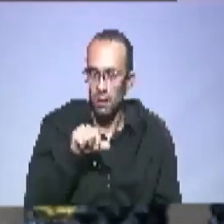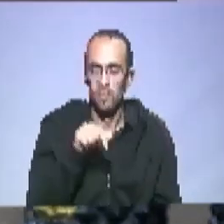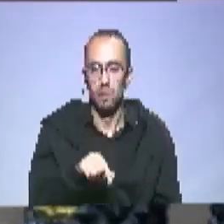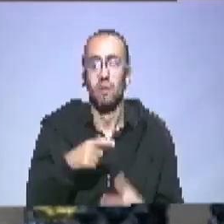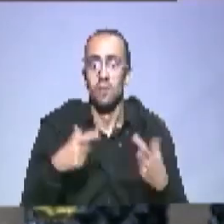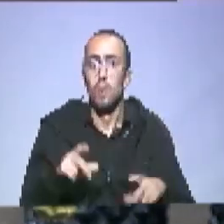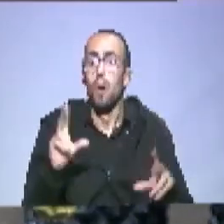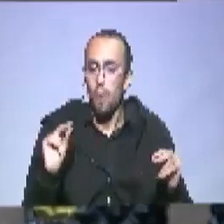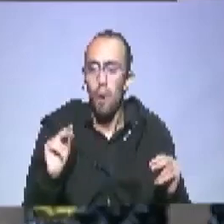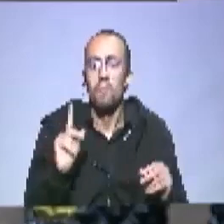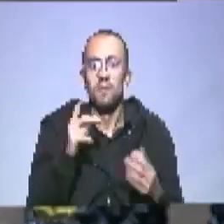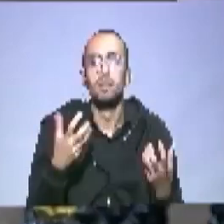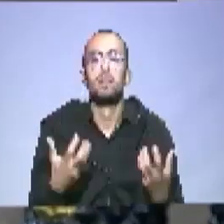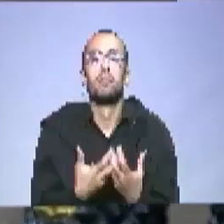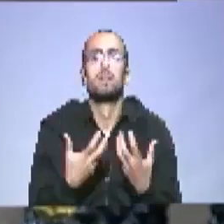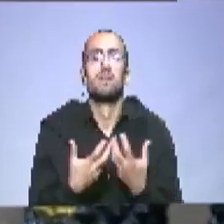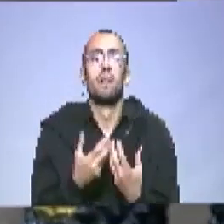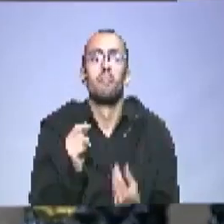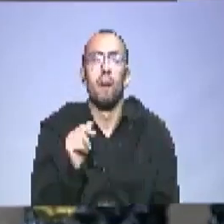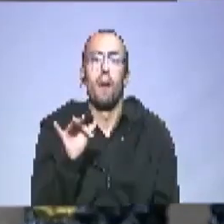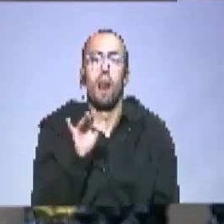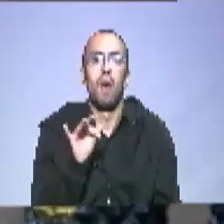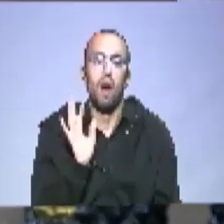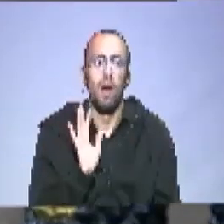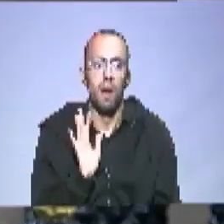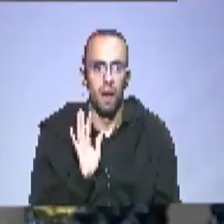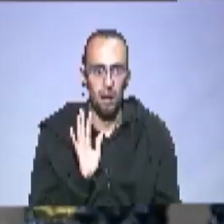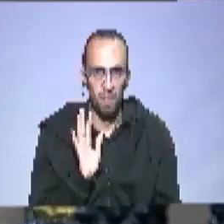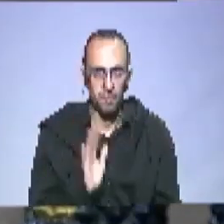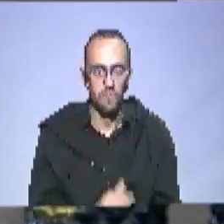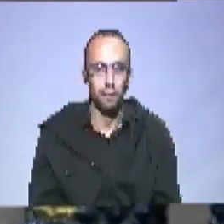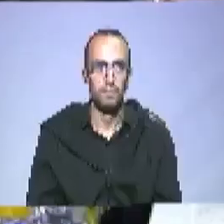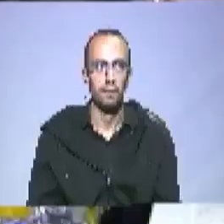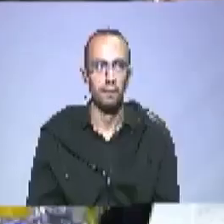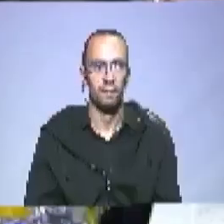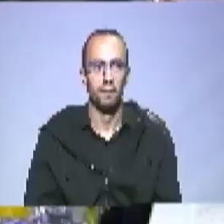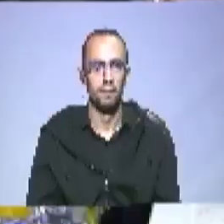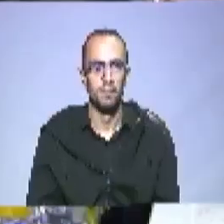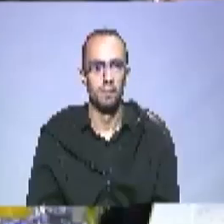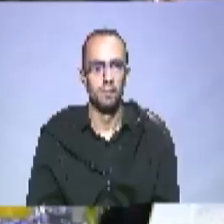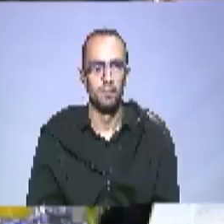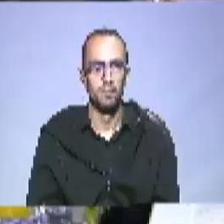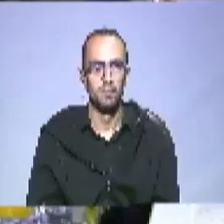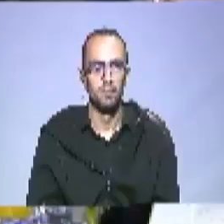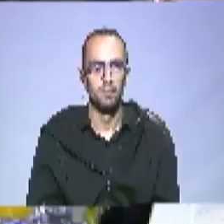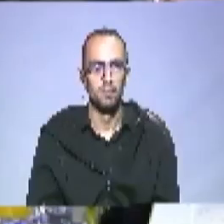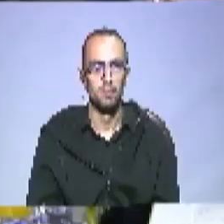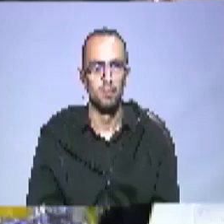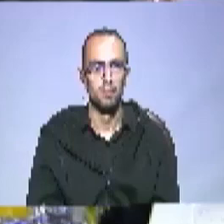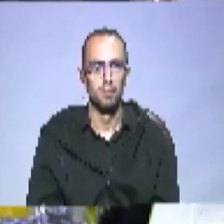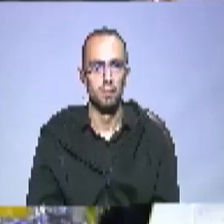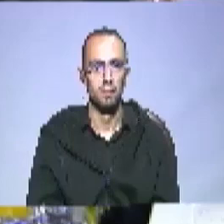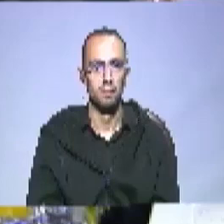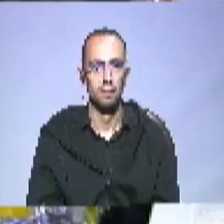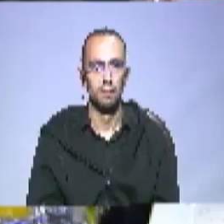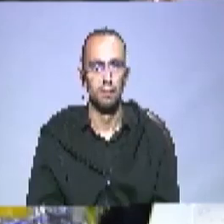فطيره بقى نفسها بالجلاش بس حادق. حلوه قوي يا شيف. تمام، هناخدها هنا كده على الهادي